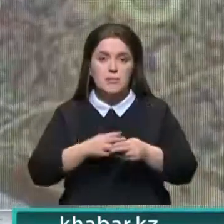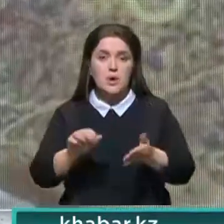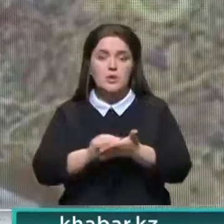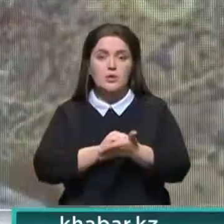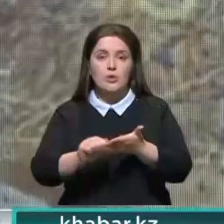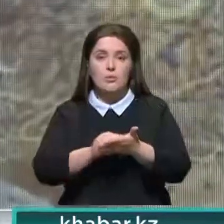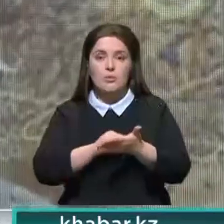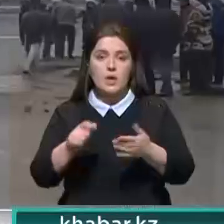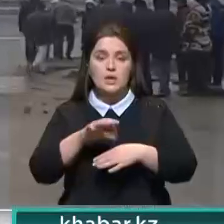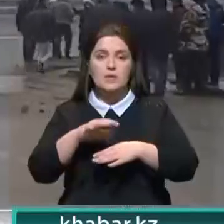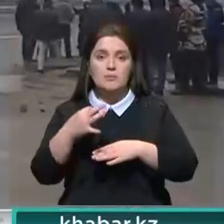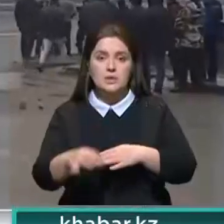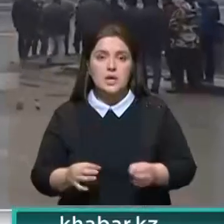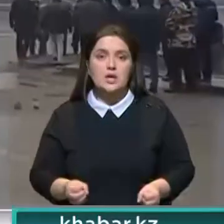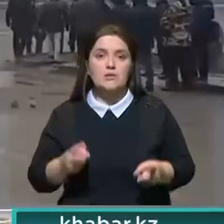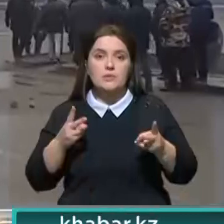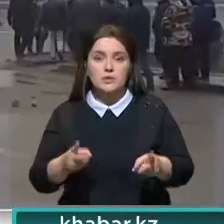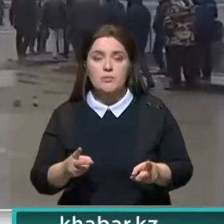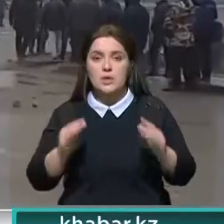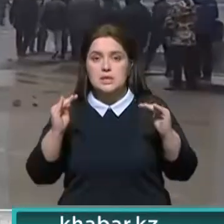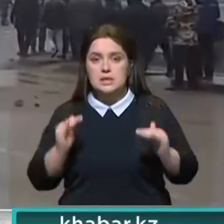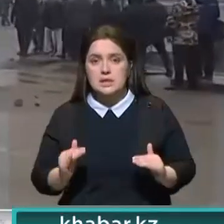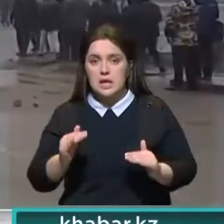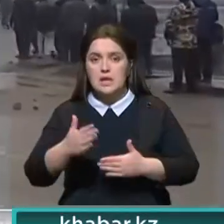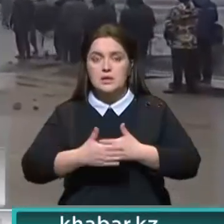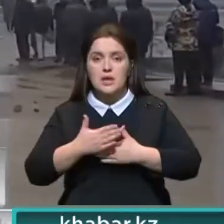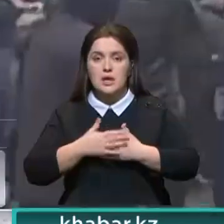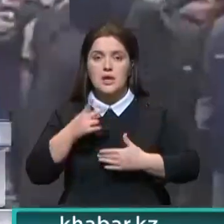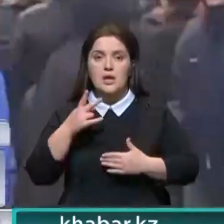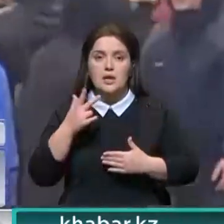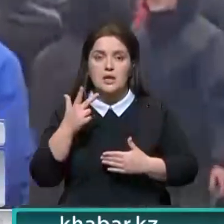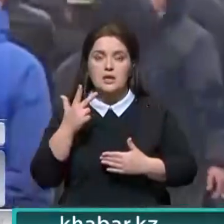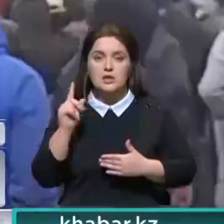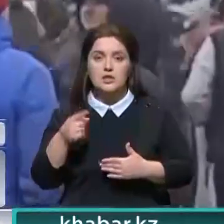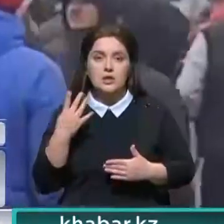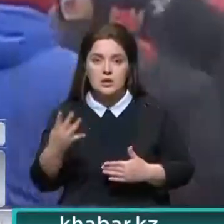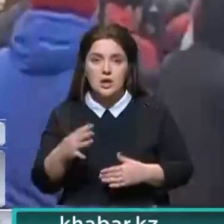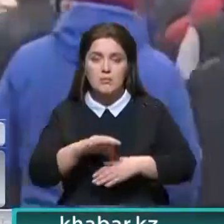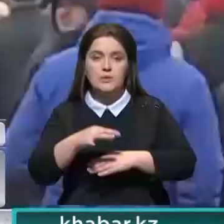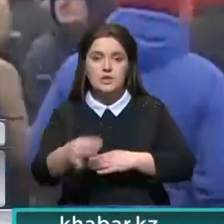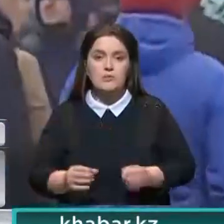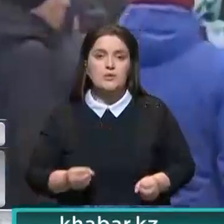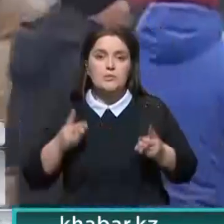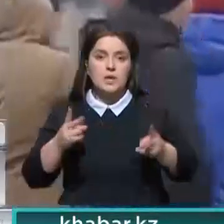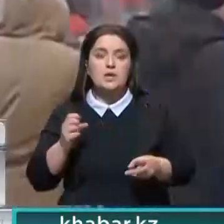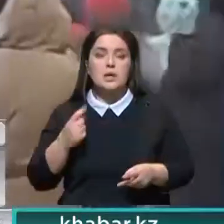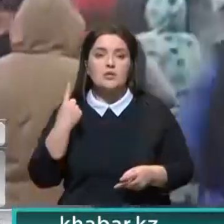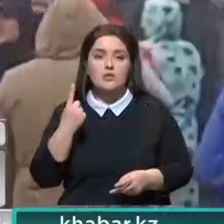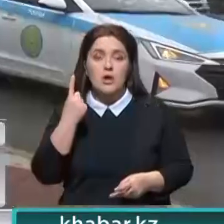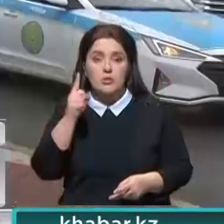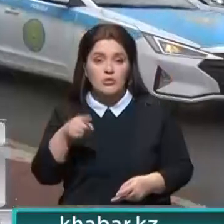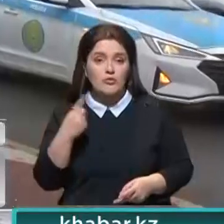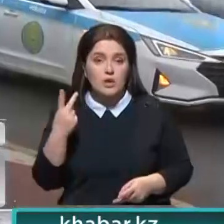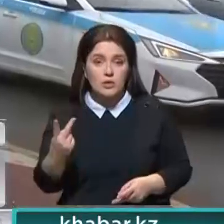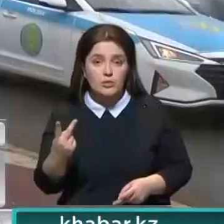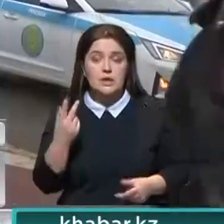беспорядков. Согласно документу, совершившим тяжкие преступления сократят сроки наказания на 3/4, особо тяжкие преступления на